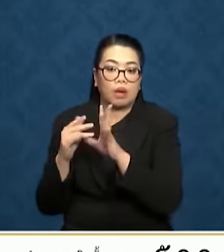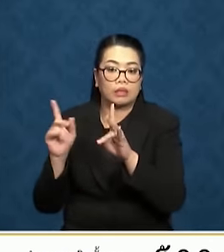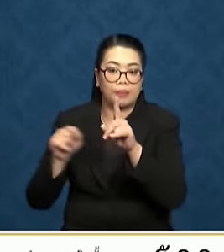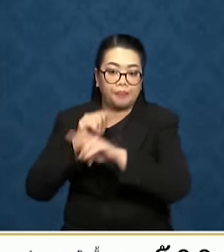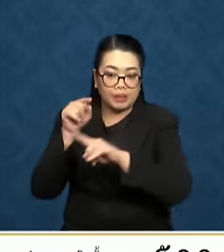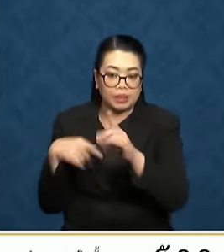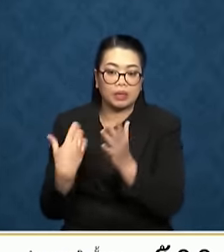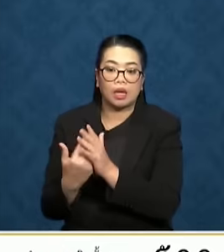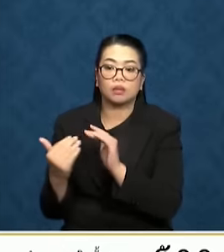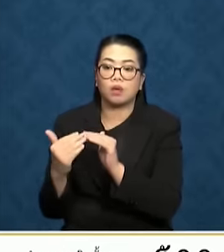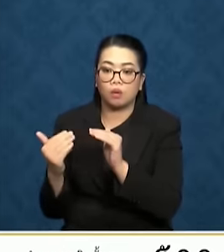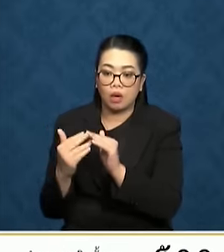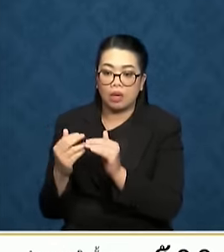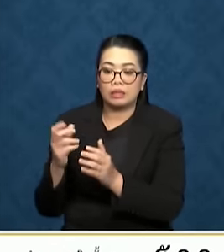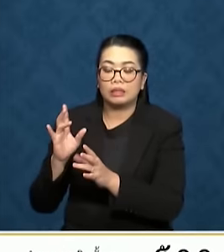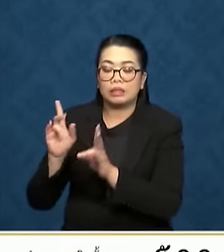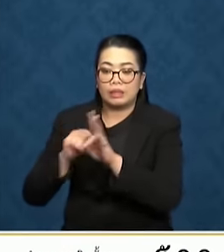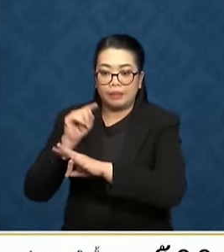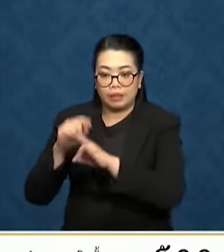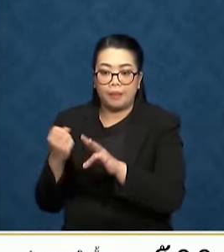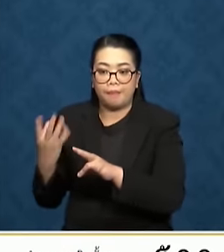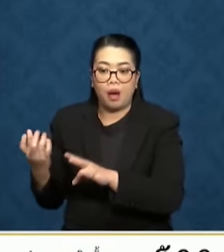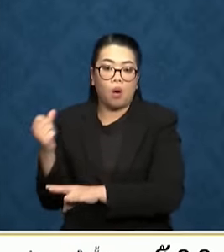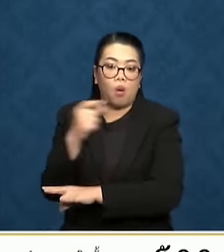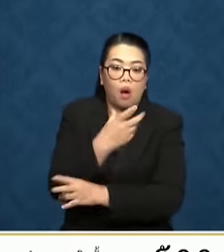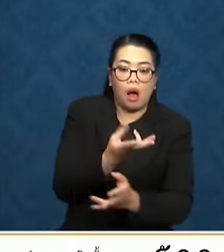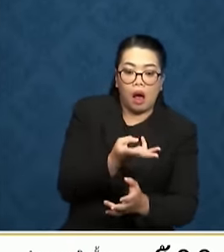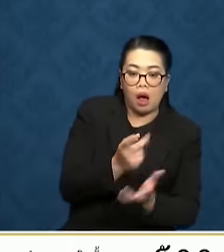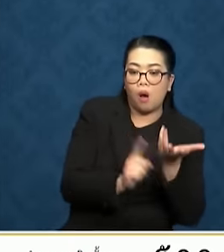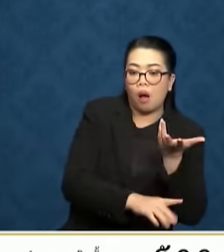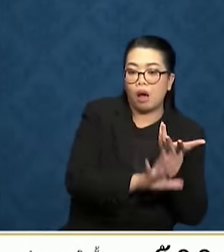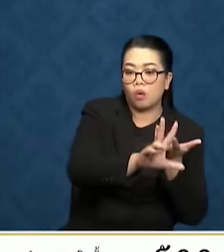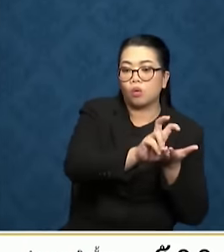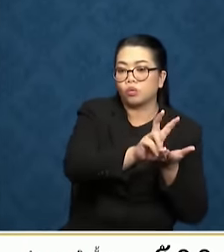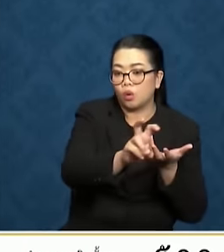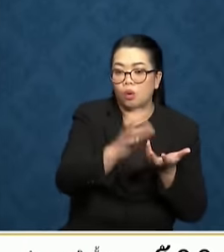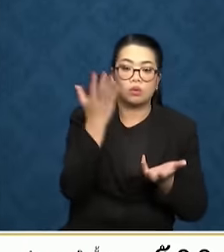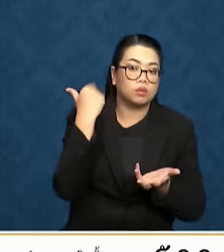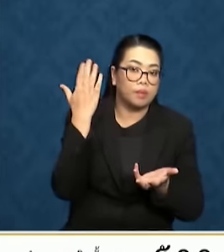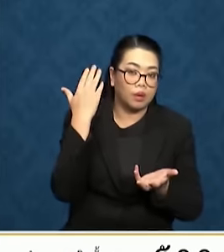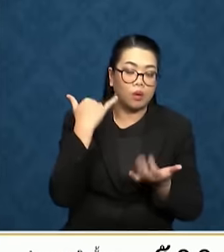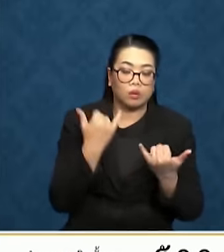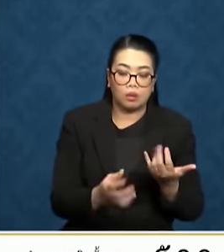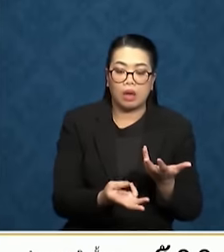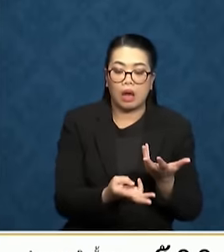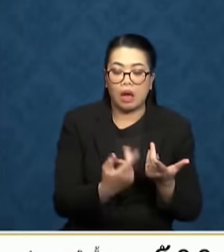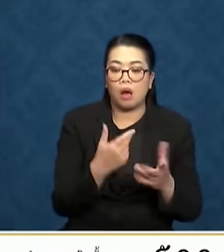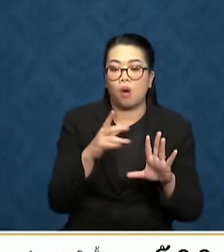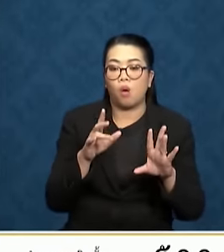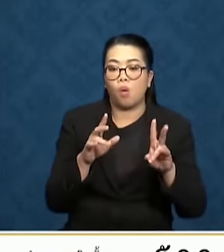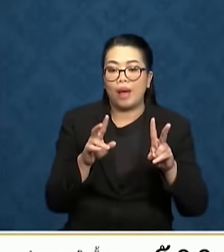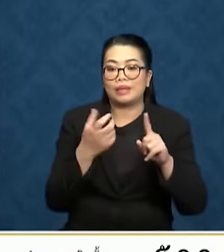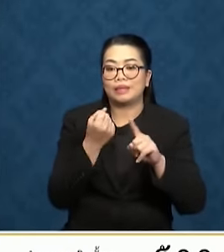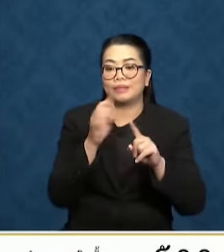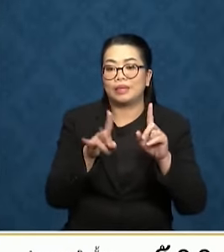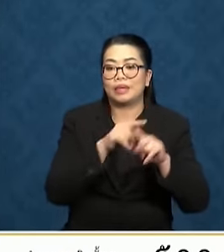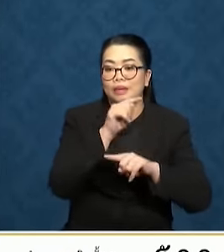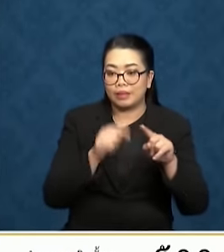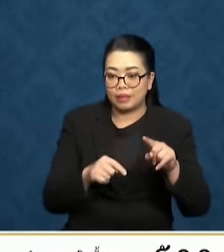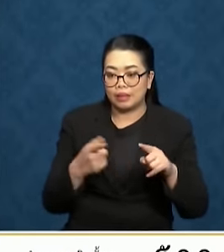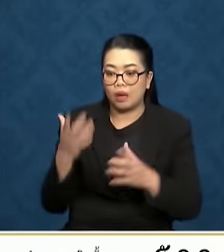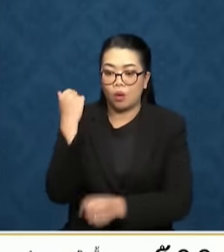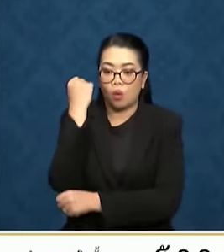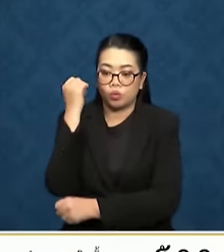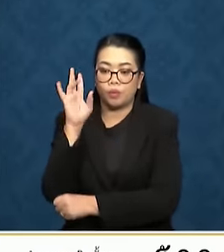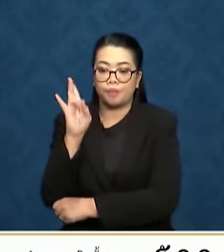ต่อรายได้ที่มากกว่าคนรวยถ้าข้าวสาร 5กล 200บาทในสมัยก่อนนะครับแวตมัน 14บาทแต่ถ้าเกิดคนจนราย